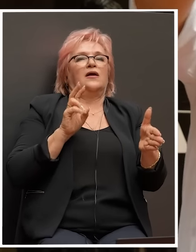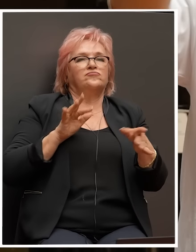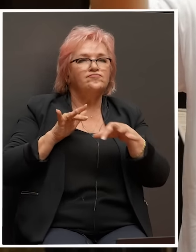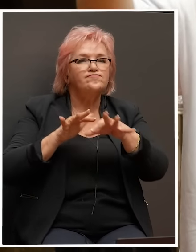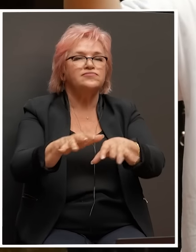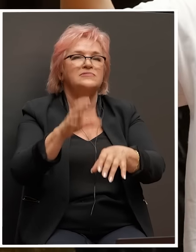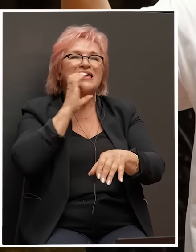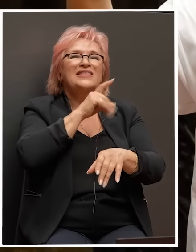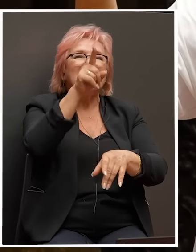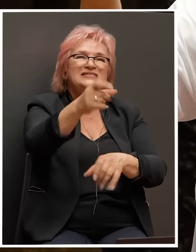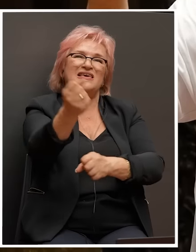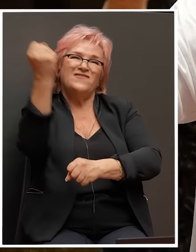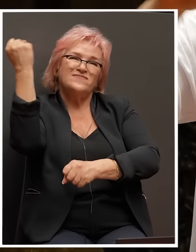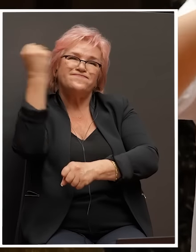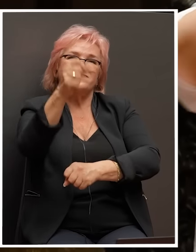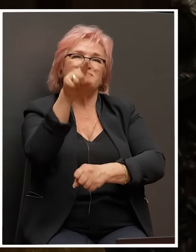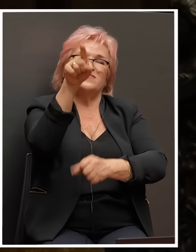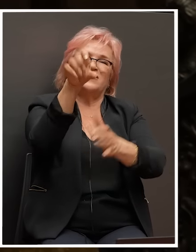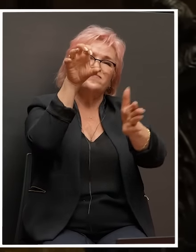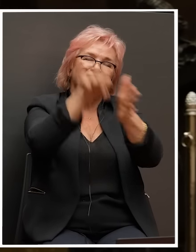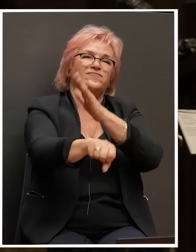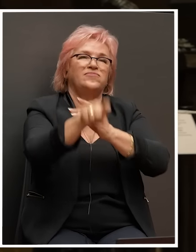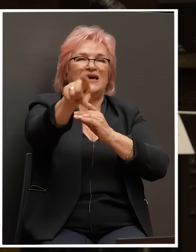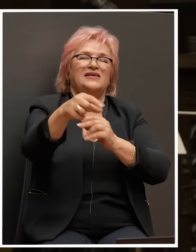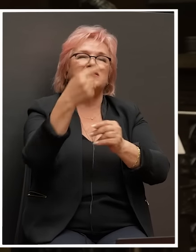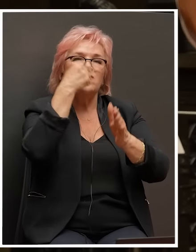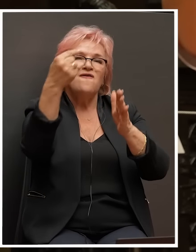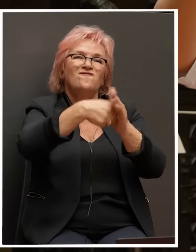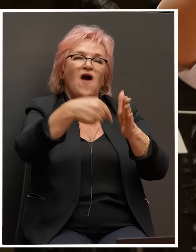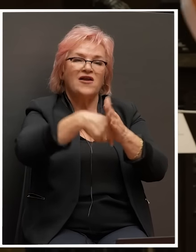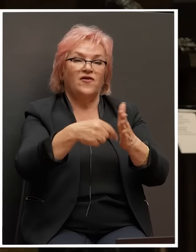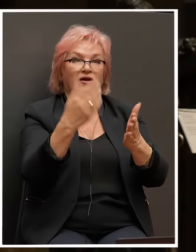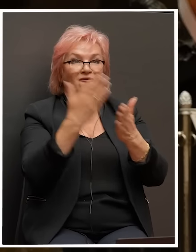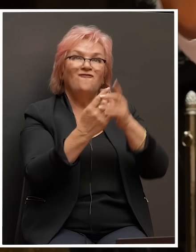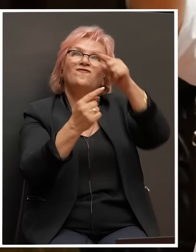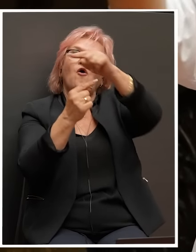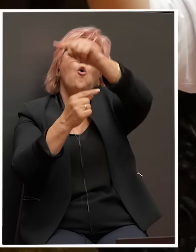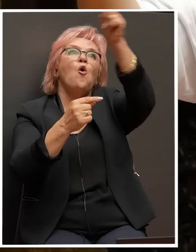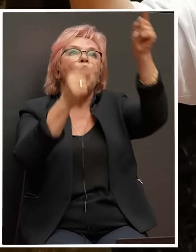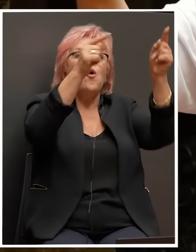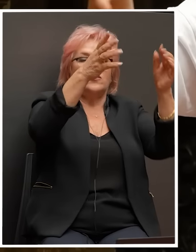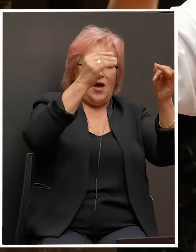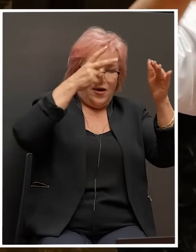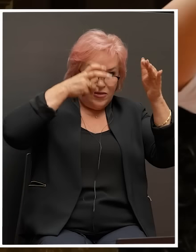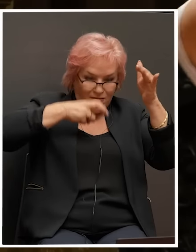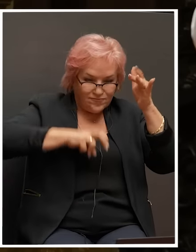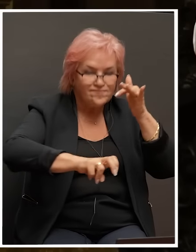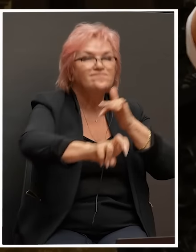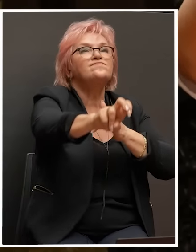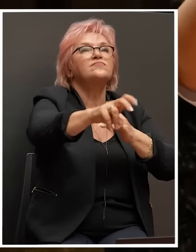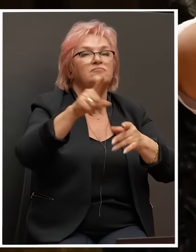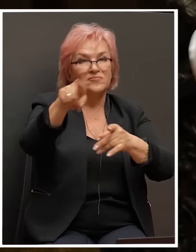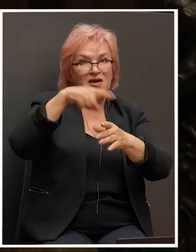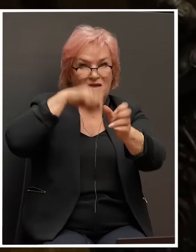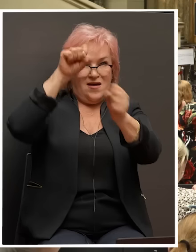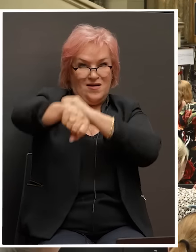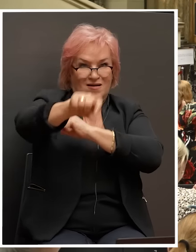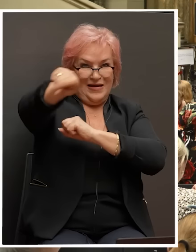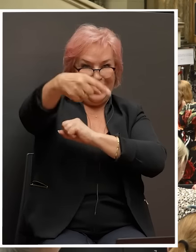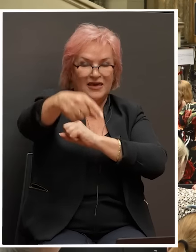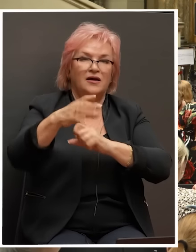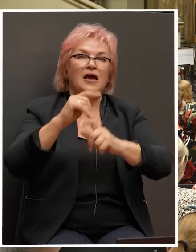по шее каким-то очередным варварам. И вот, кстати, вот тут варвары изображены, а это триумфальный проход Септимия Севера вместе с покоренными варварами